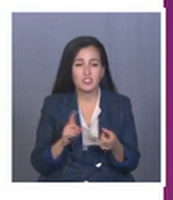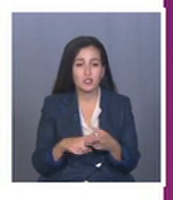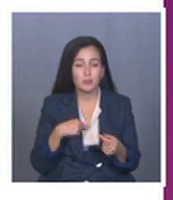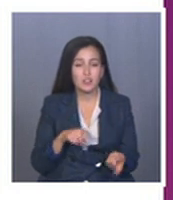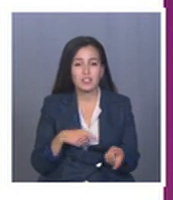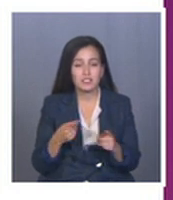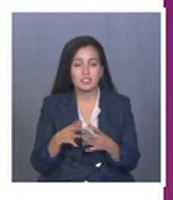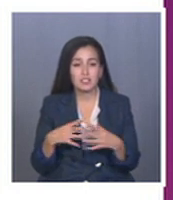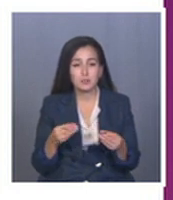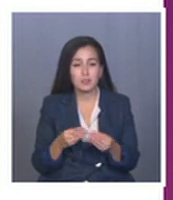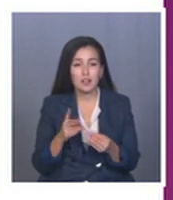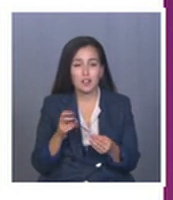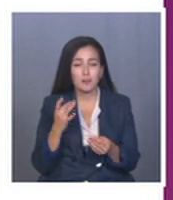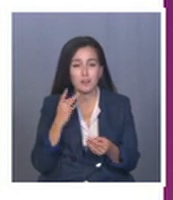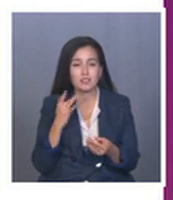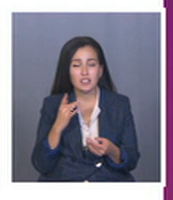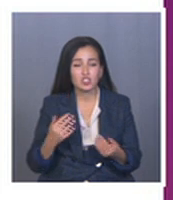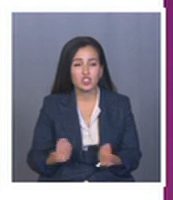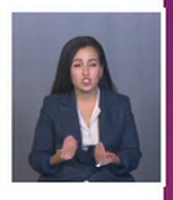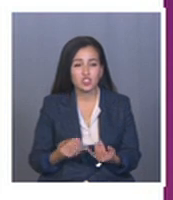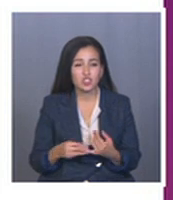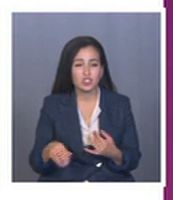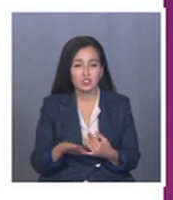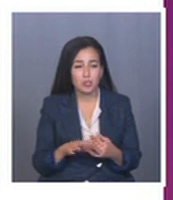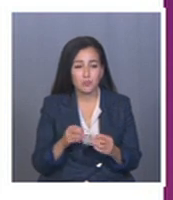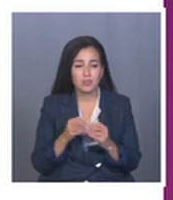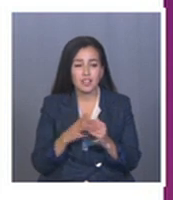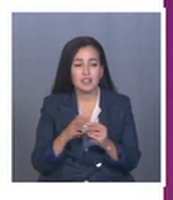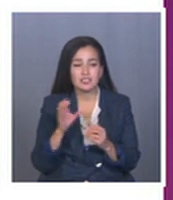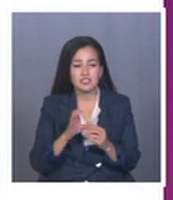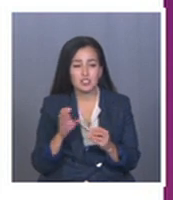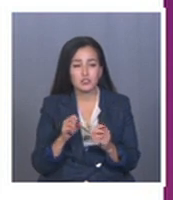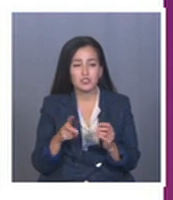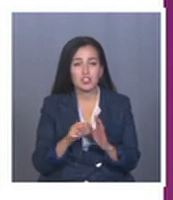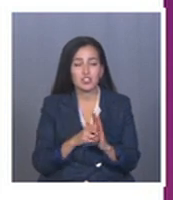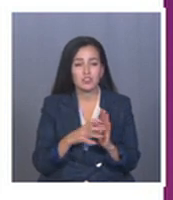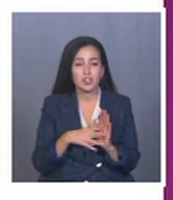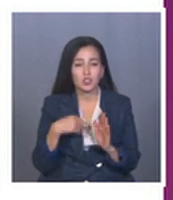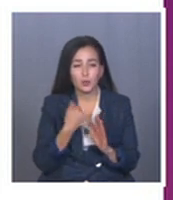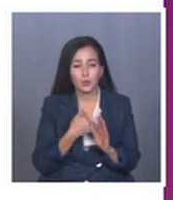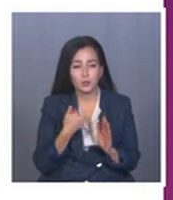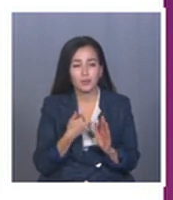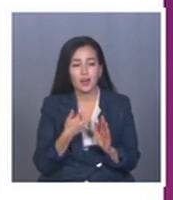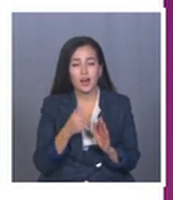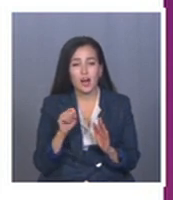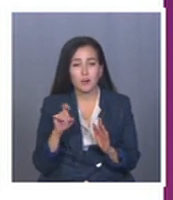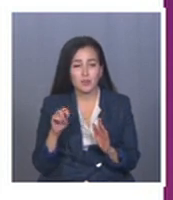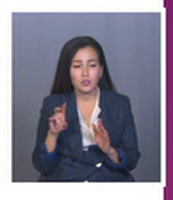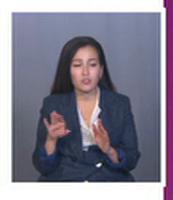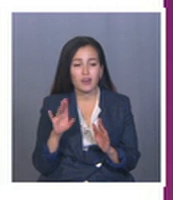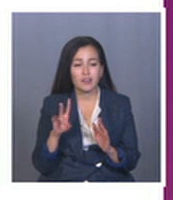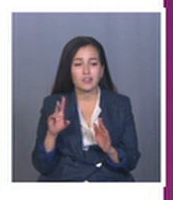семьи на постоянное место жительства. 15 сентября 2009 года. Ахметов